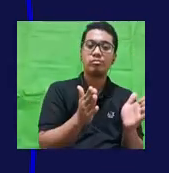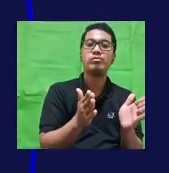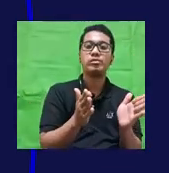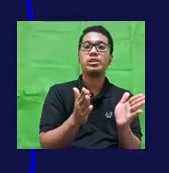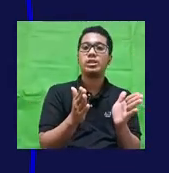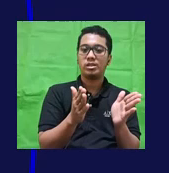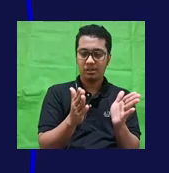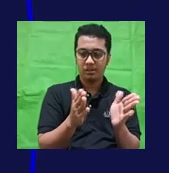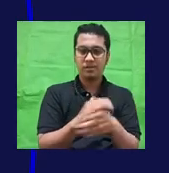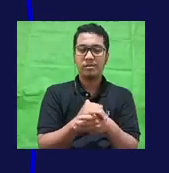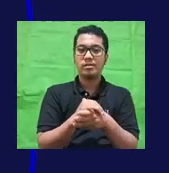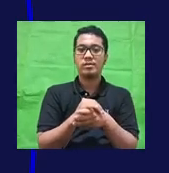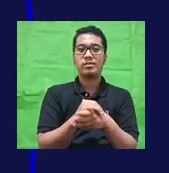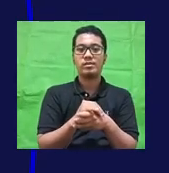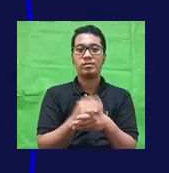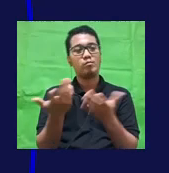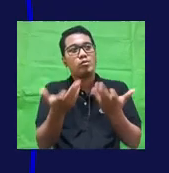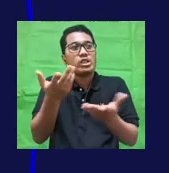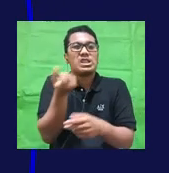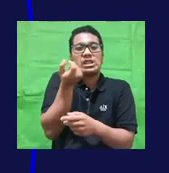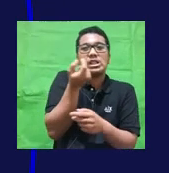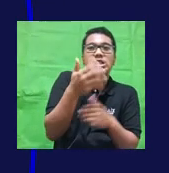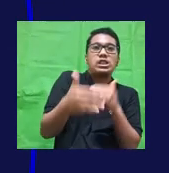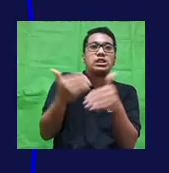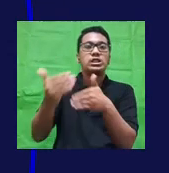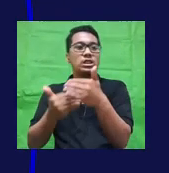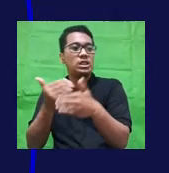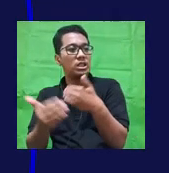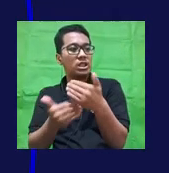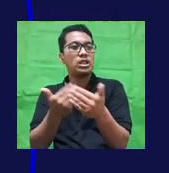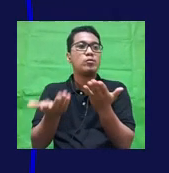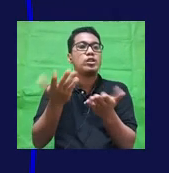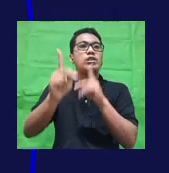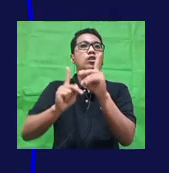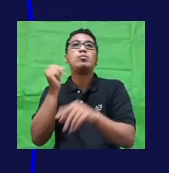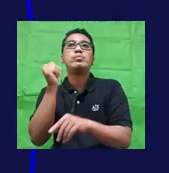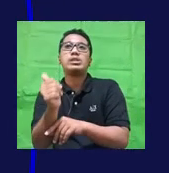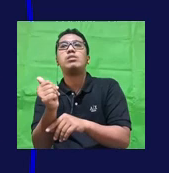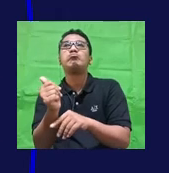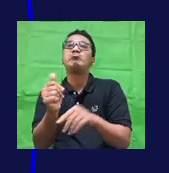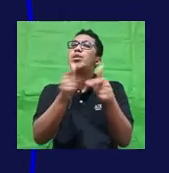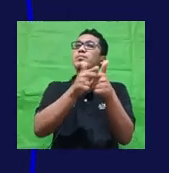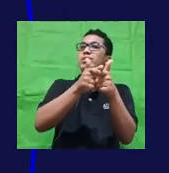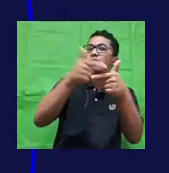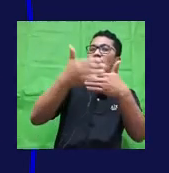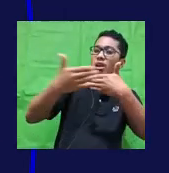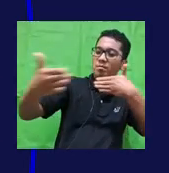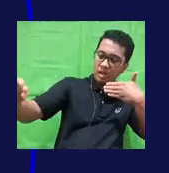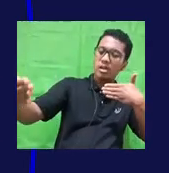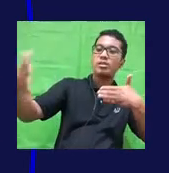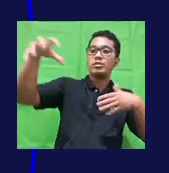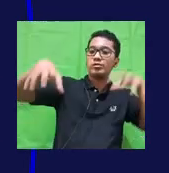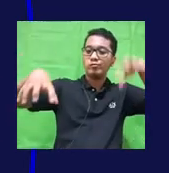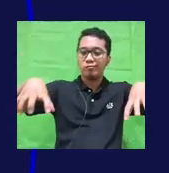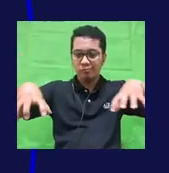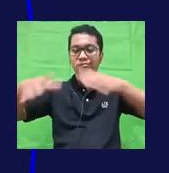little bit superficial. And then with the possibility of long stays, it can go from many, many layers that I'm still understanding, and I'm still going to be understanding